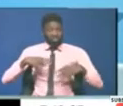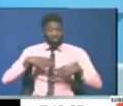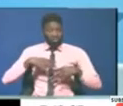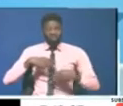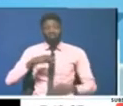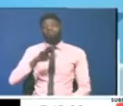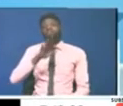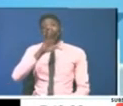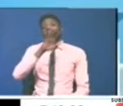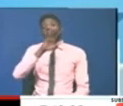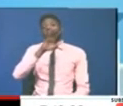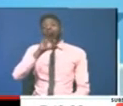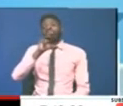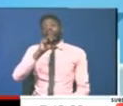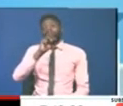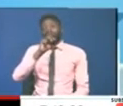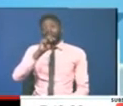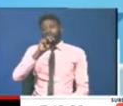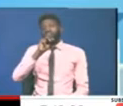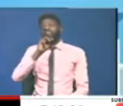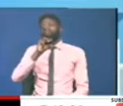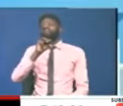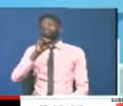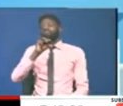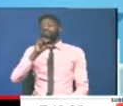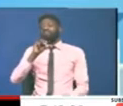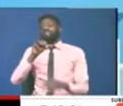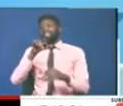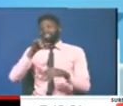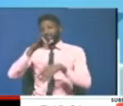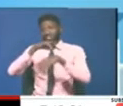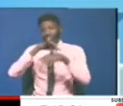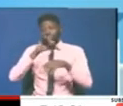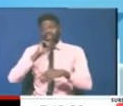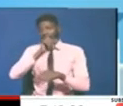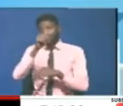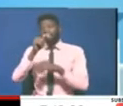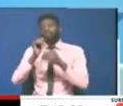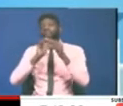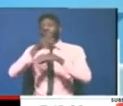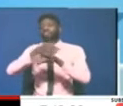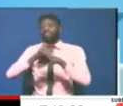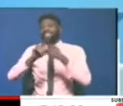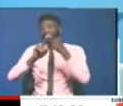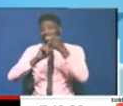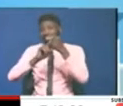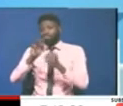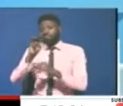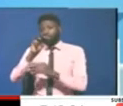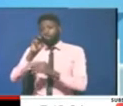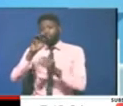1,538,000 wameambukizwa ugonjwa huo kote duniani, huku wengine zaidi ya 6,000,000 wakiwa wameaga dunia.